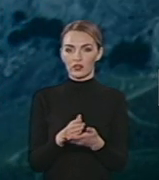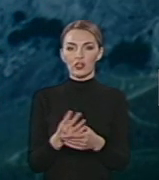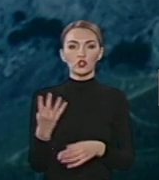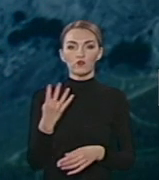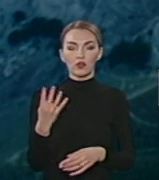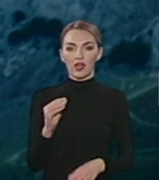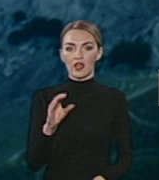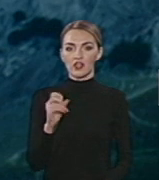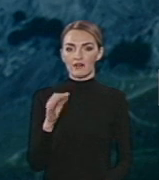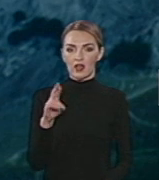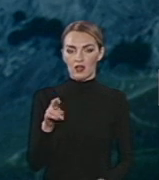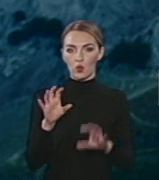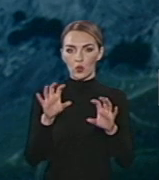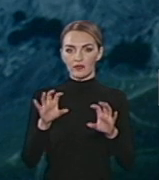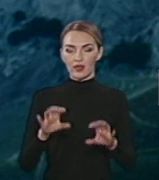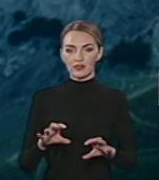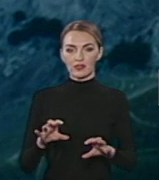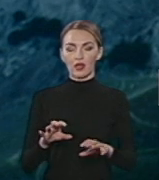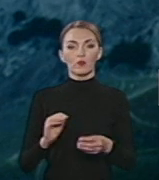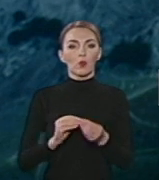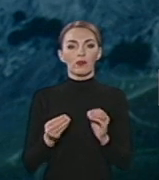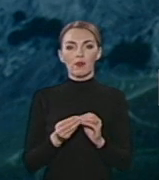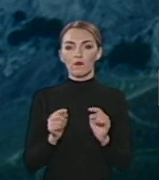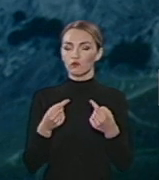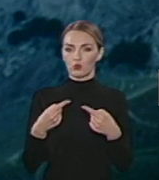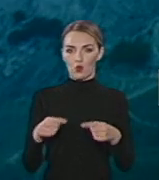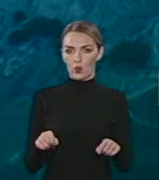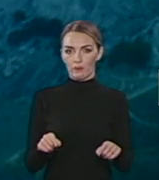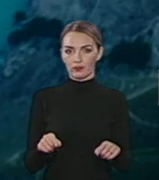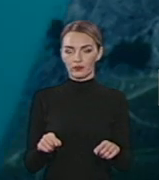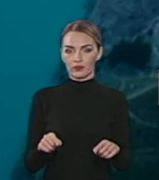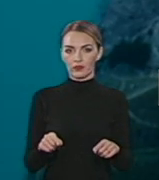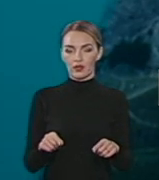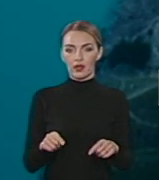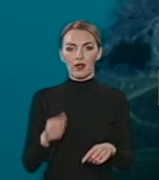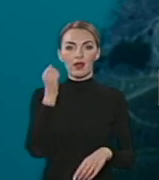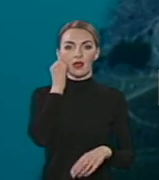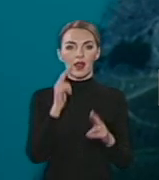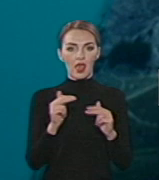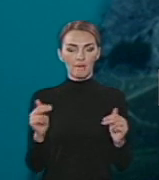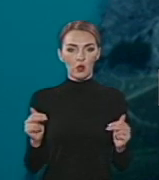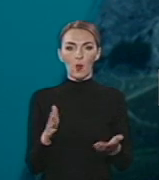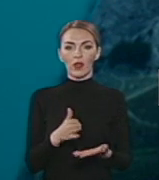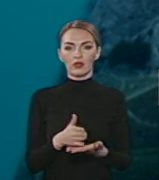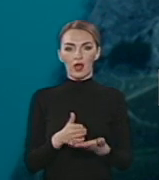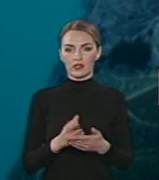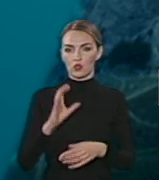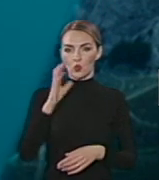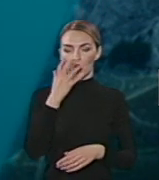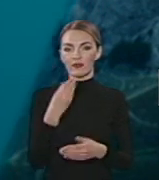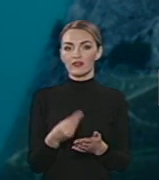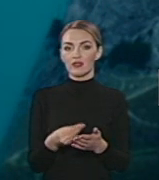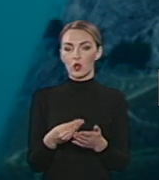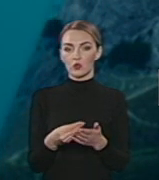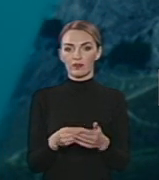Женевская конвенция об оккупированных территориях. Проблема заключается в другом. Кремль, обладая серьезными